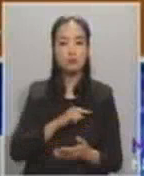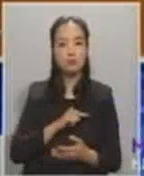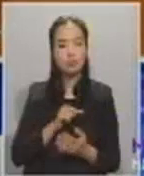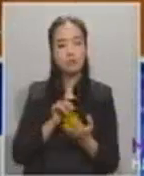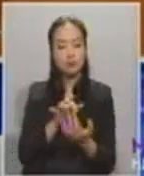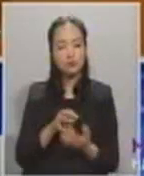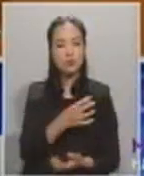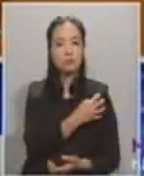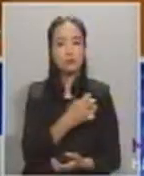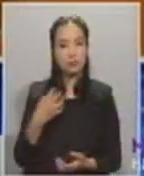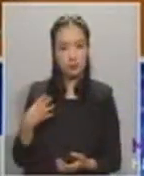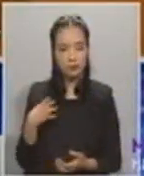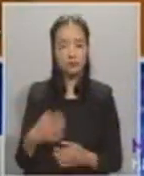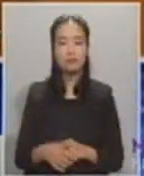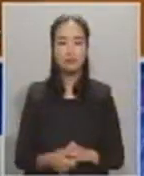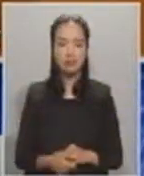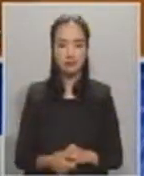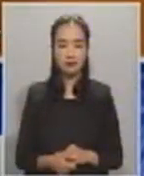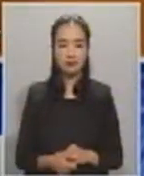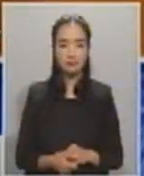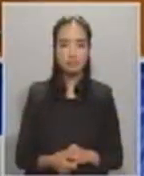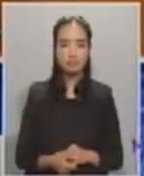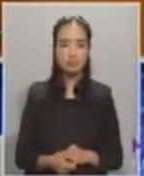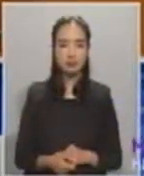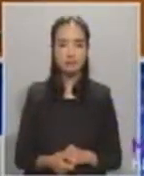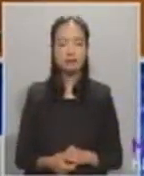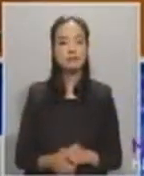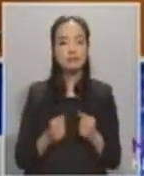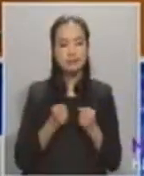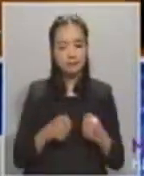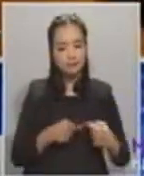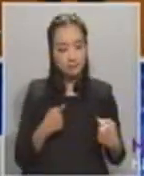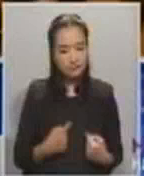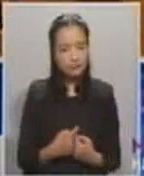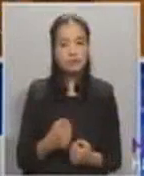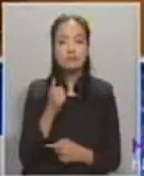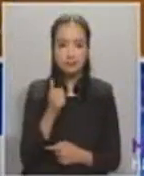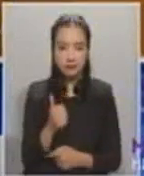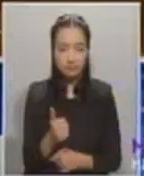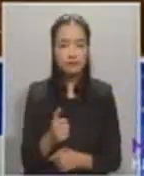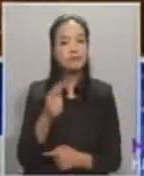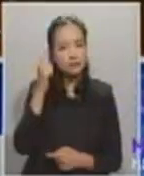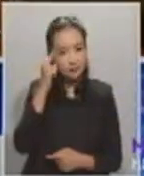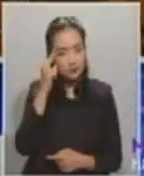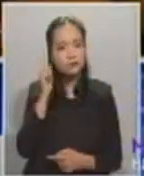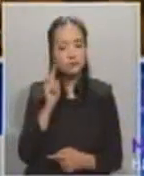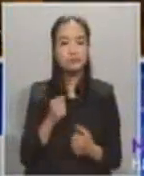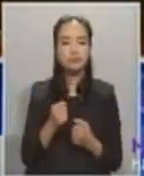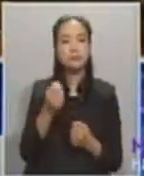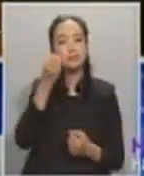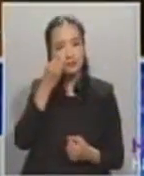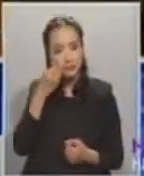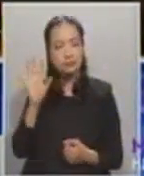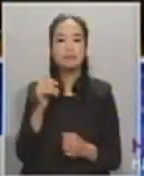นกลุ่มนี้นะครับต้องย้ำว่าขวัญและกำลังใจดีแล้วก็คิดว่าจะกลับบ้านพยายามจะกลับบ้าน